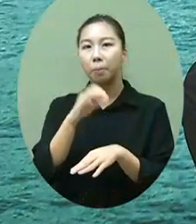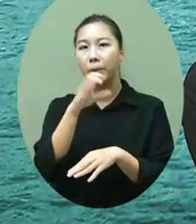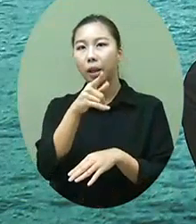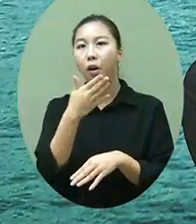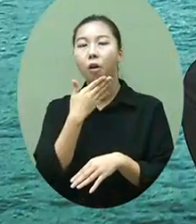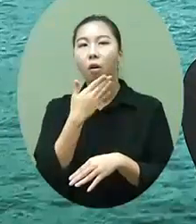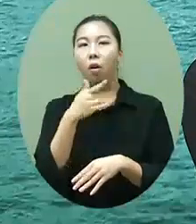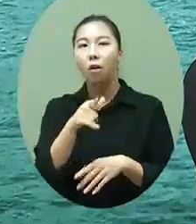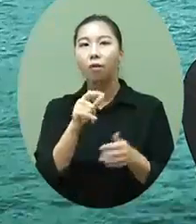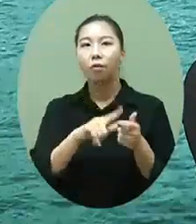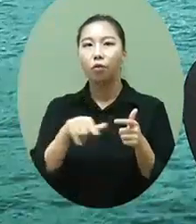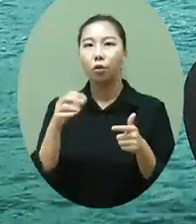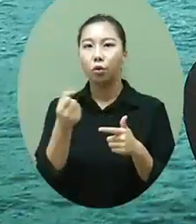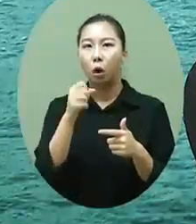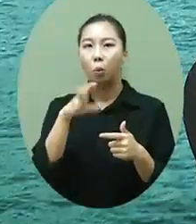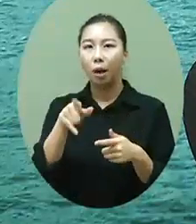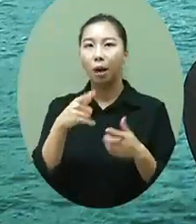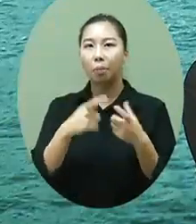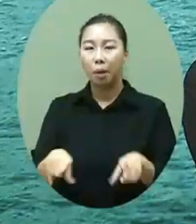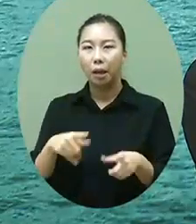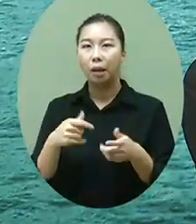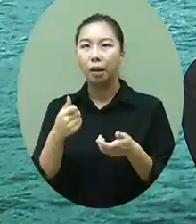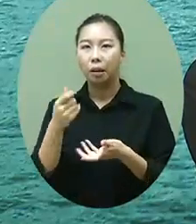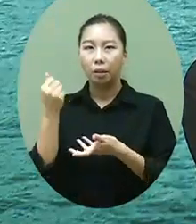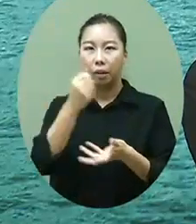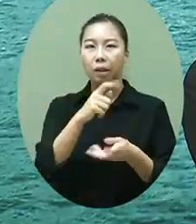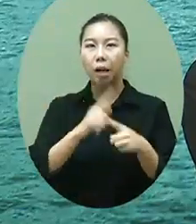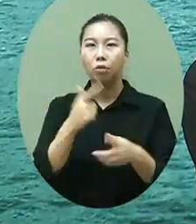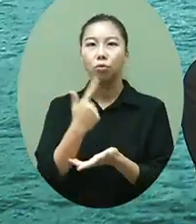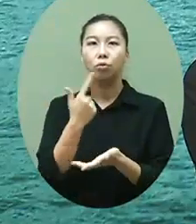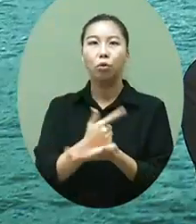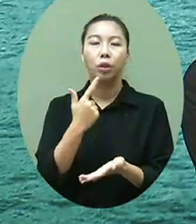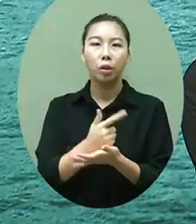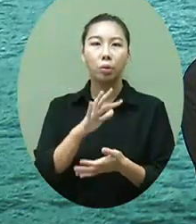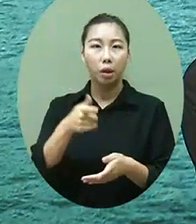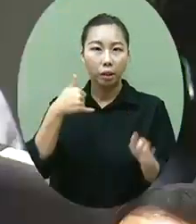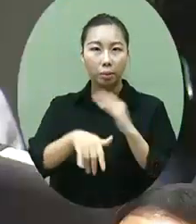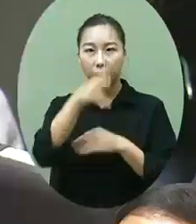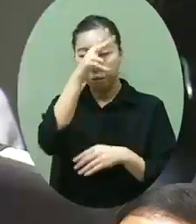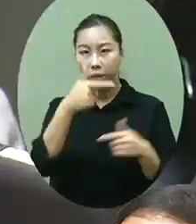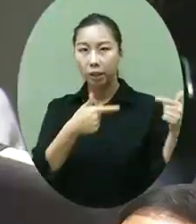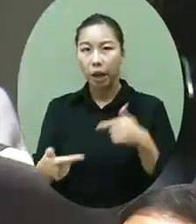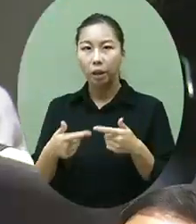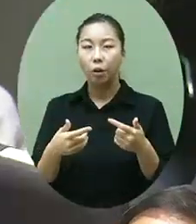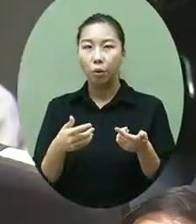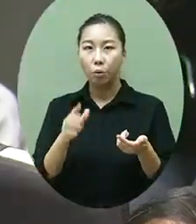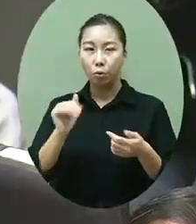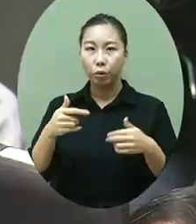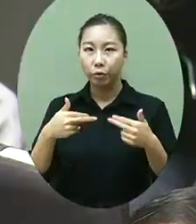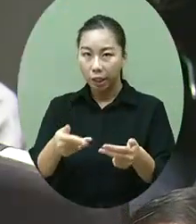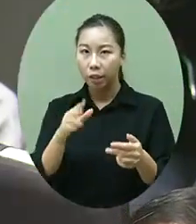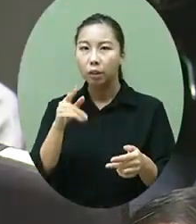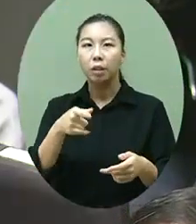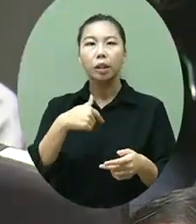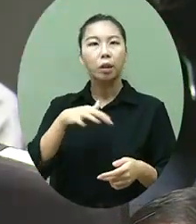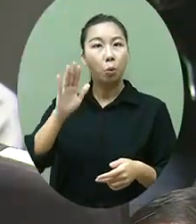咁頭先你就重申啦，失業援助金係重要措施，不過咧你就冇講實，究竟你入到去政府係咪仲會繼續推？會唔會可以喺度